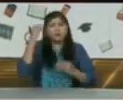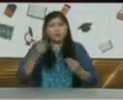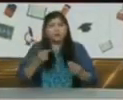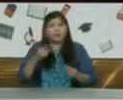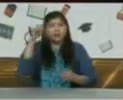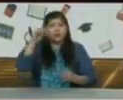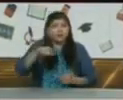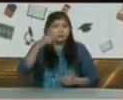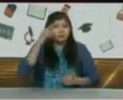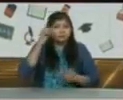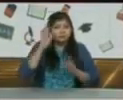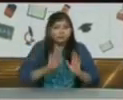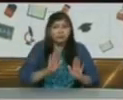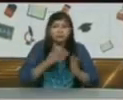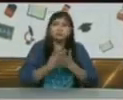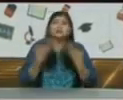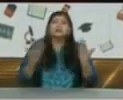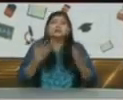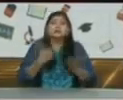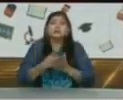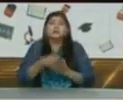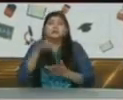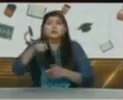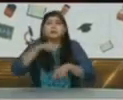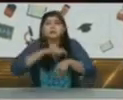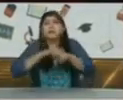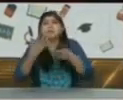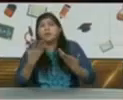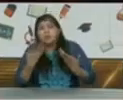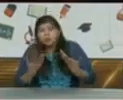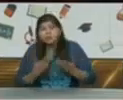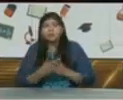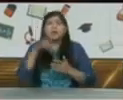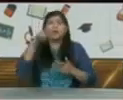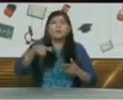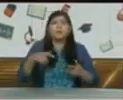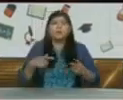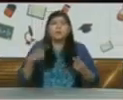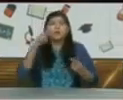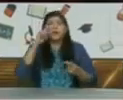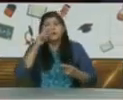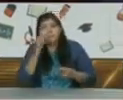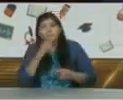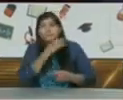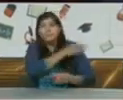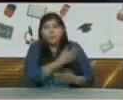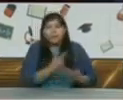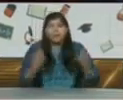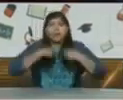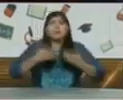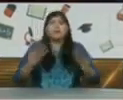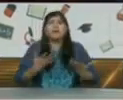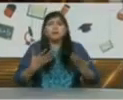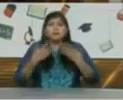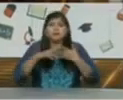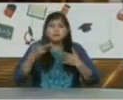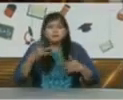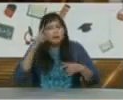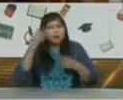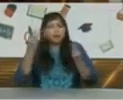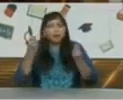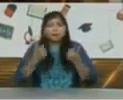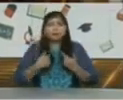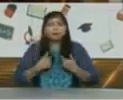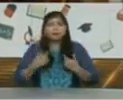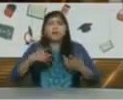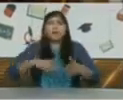याद रहता होगा कि उस समय आपके भाई बहन ने कौन से कपड़े पहने थे, आप खड़े खड़े